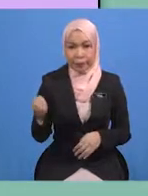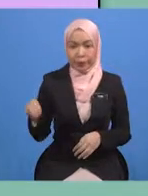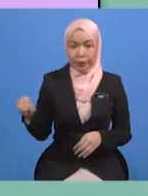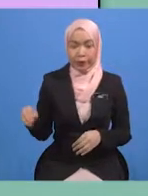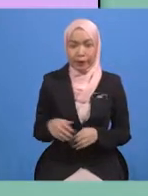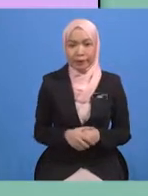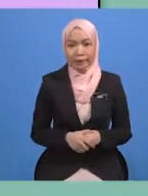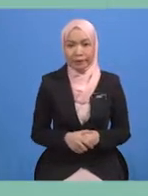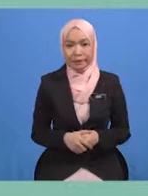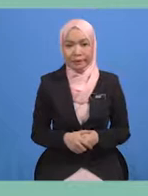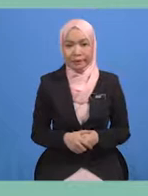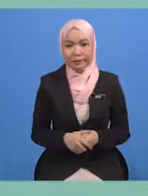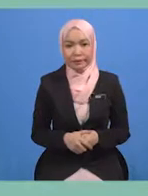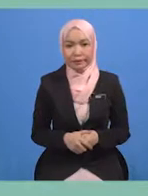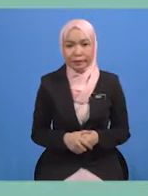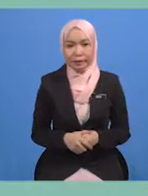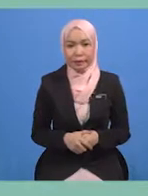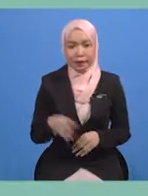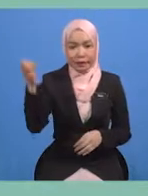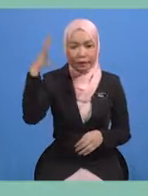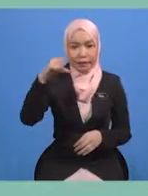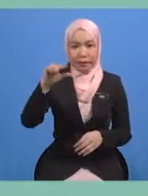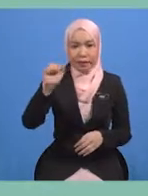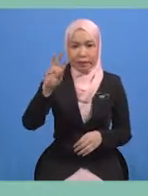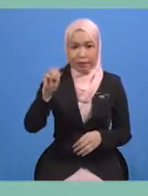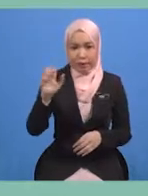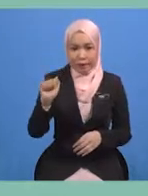Murid-murid, sinar gamma mempunyai